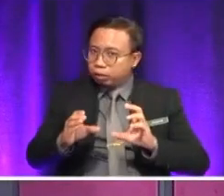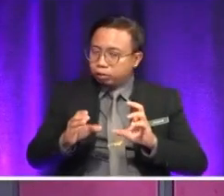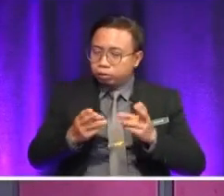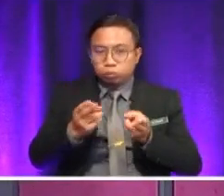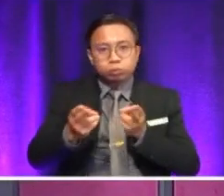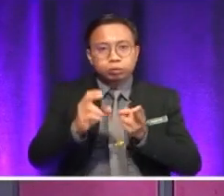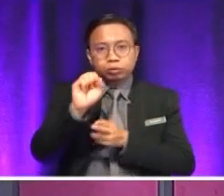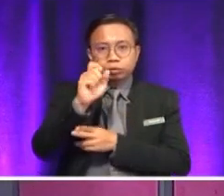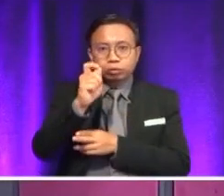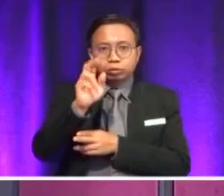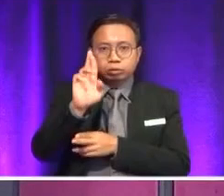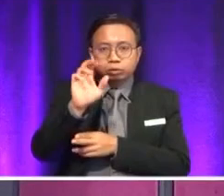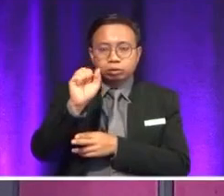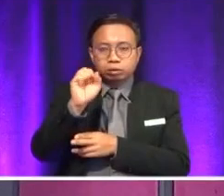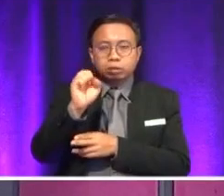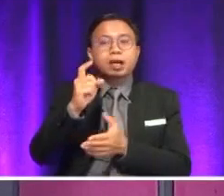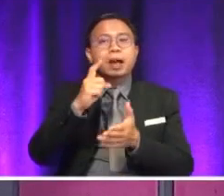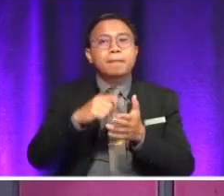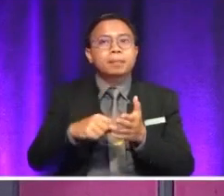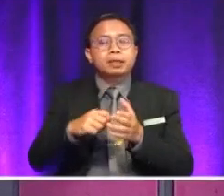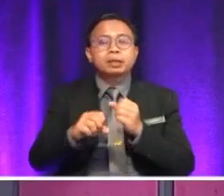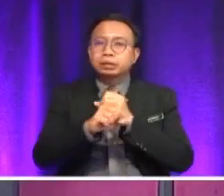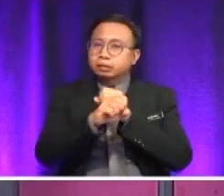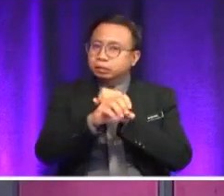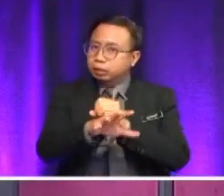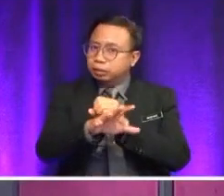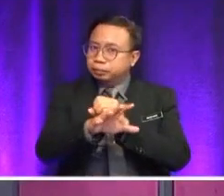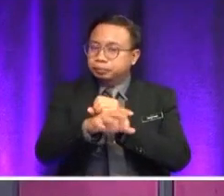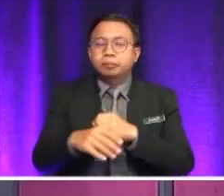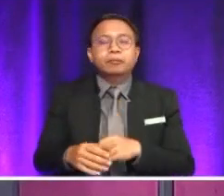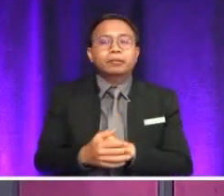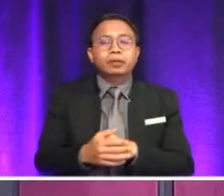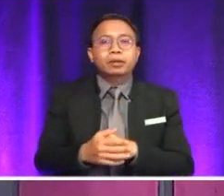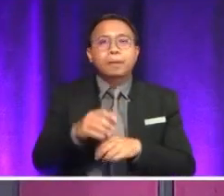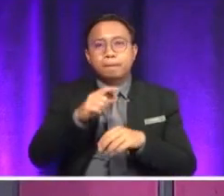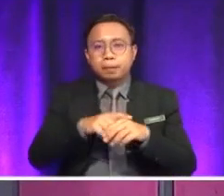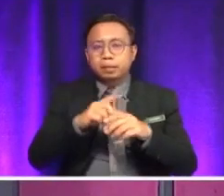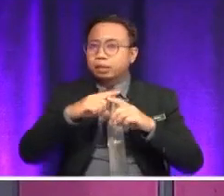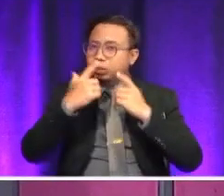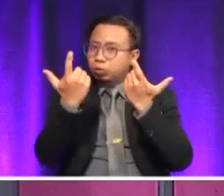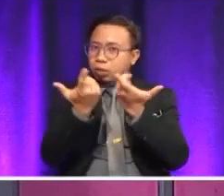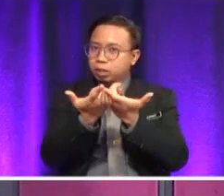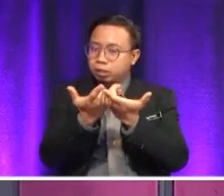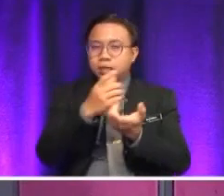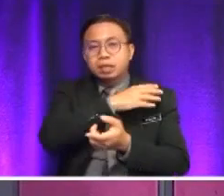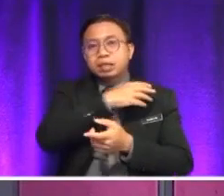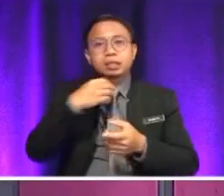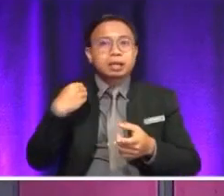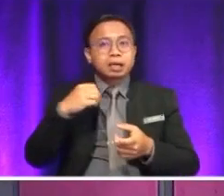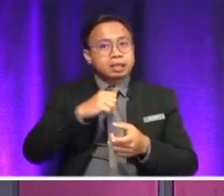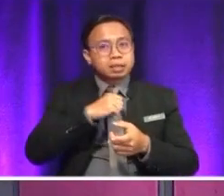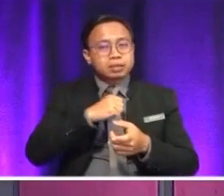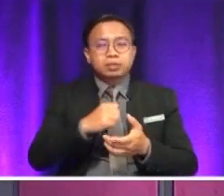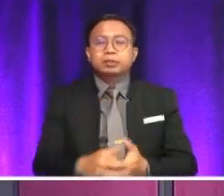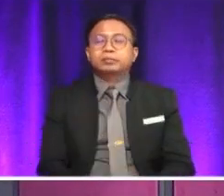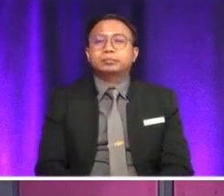juga stres. Okey, kita tengok apa pula kesan. Okey, konflik dan stres terhadap keluarga dan juga diri sendiri.